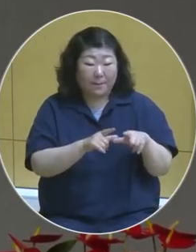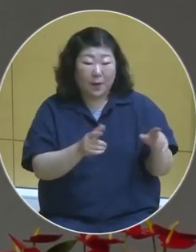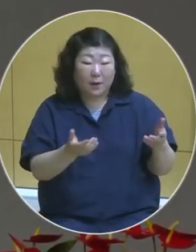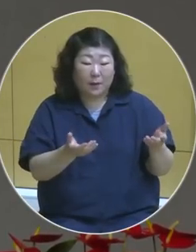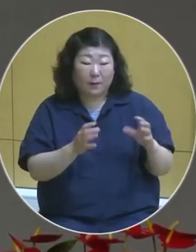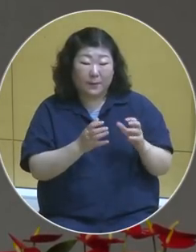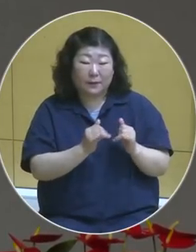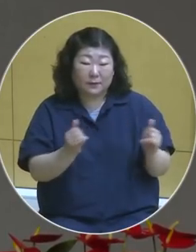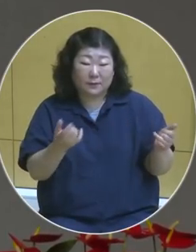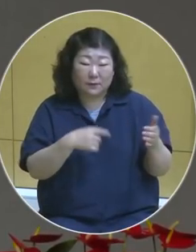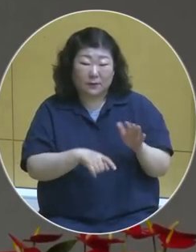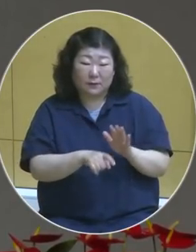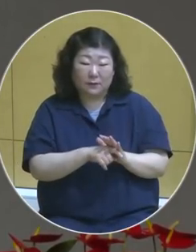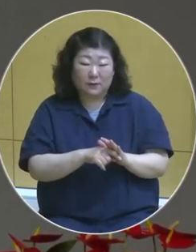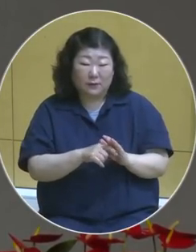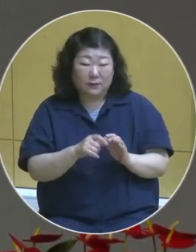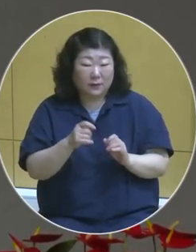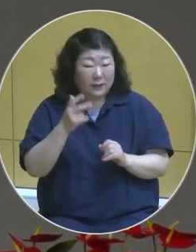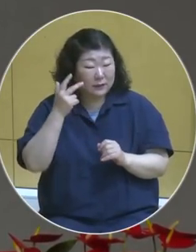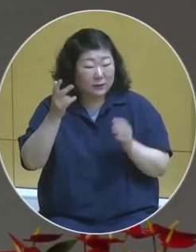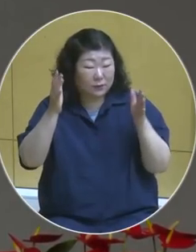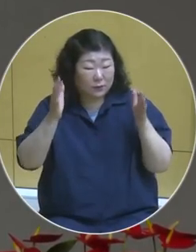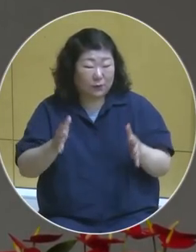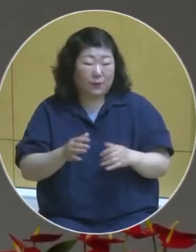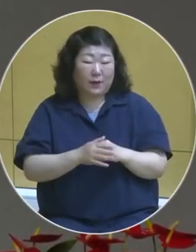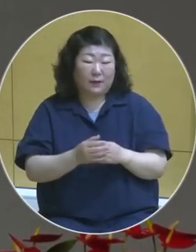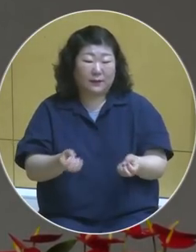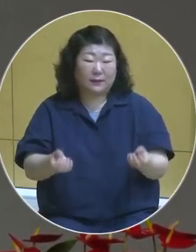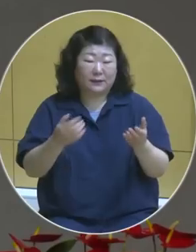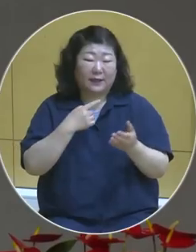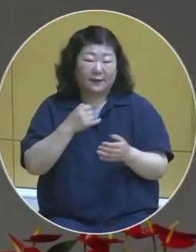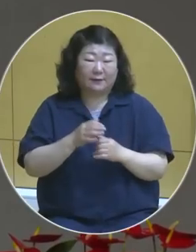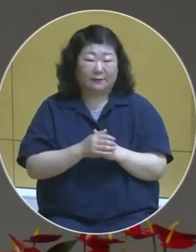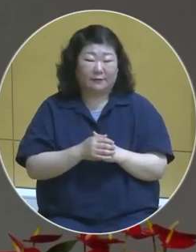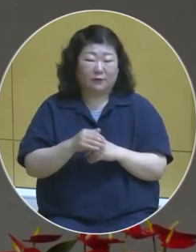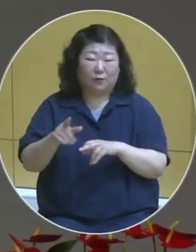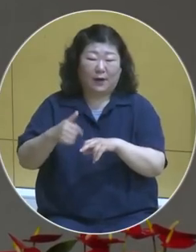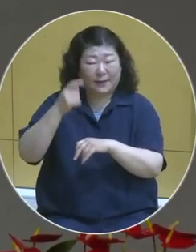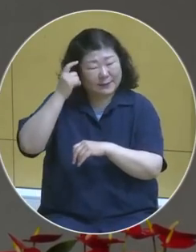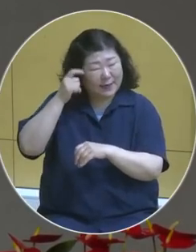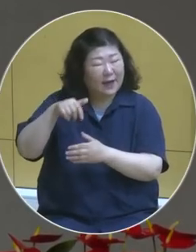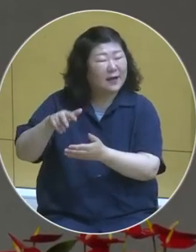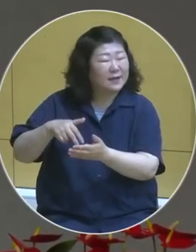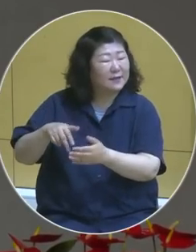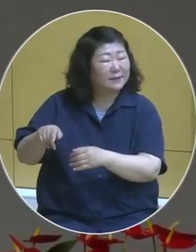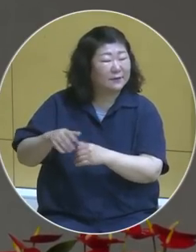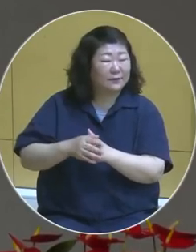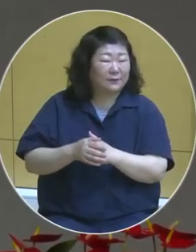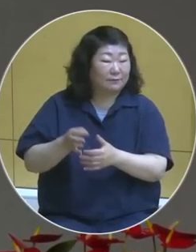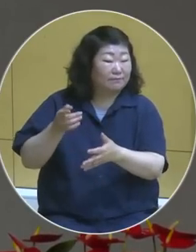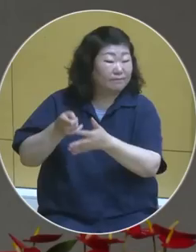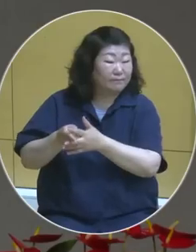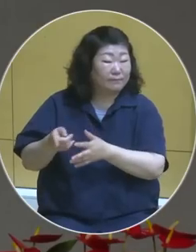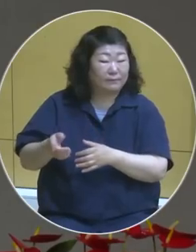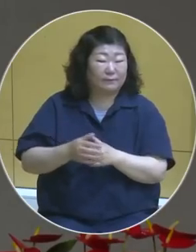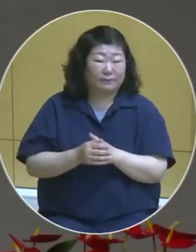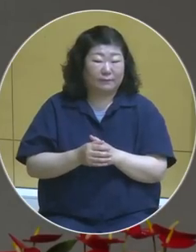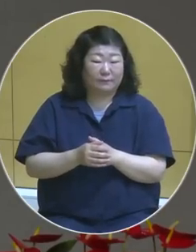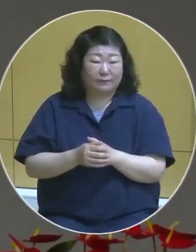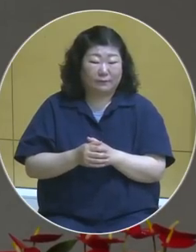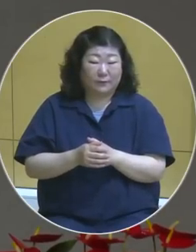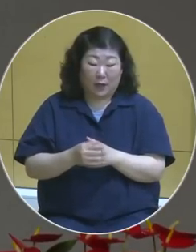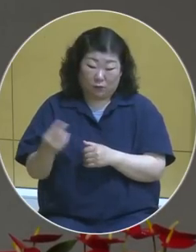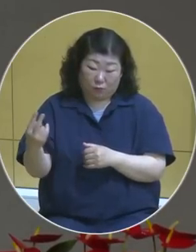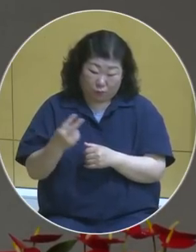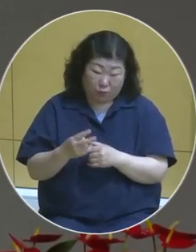아수르 왕의 마음과 생각을 읽어내는 말입니다. 그러면서도 내일 왕의 말씀대로 소청을 아뢰겠다고 하면서